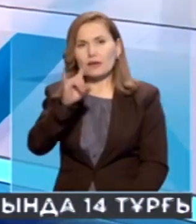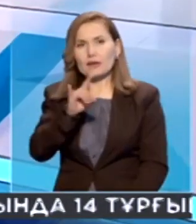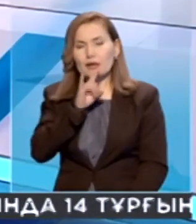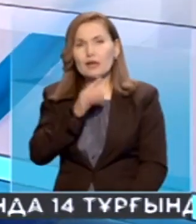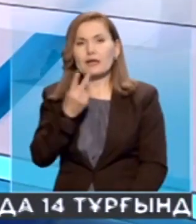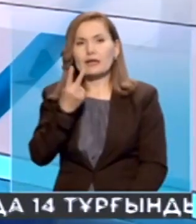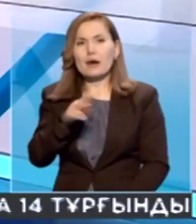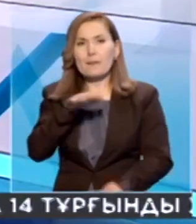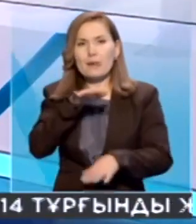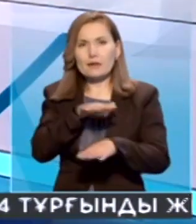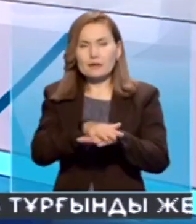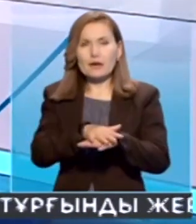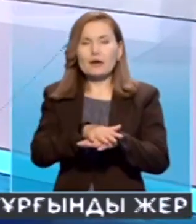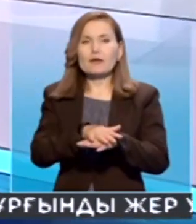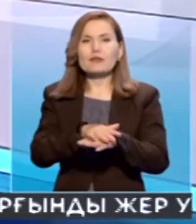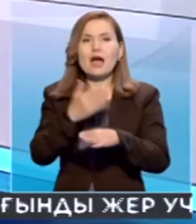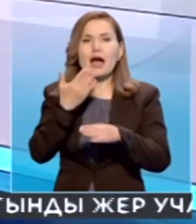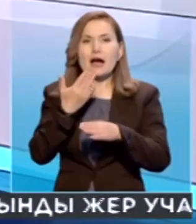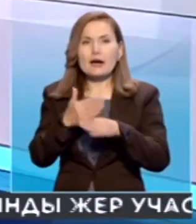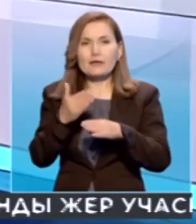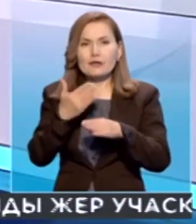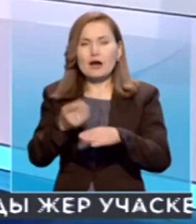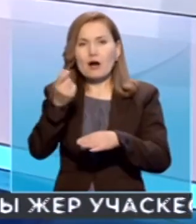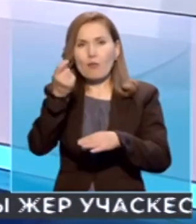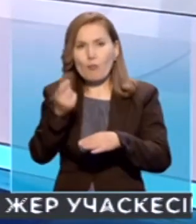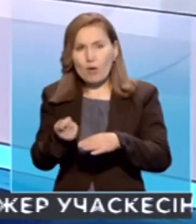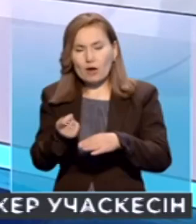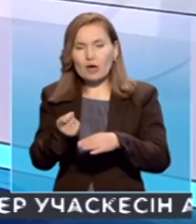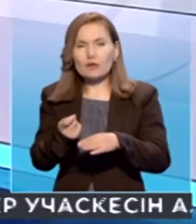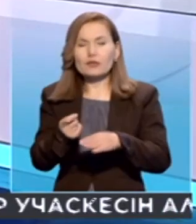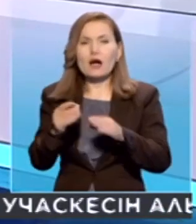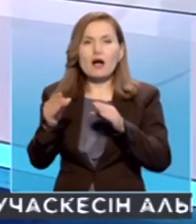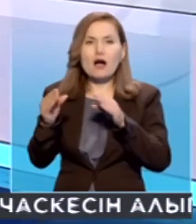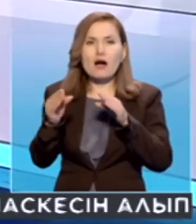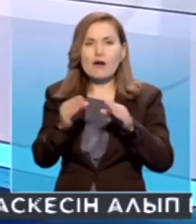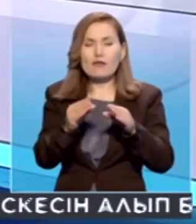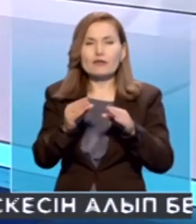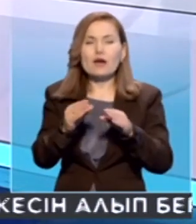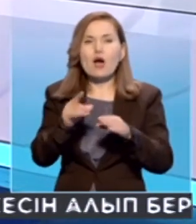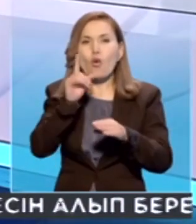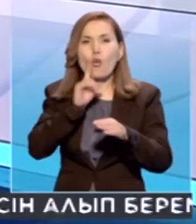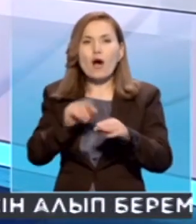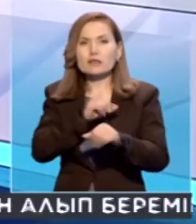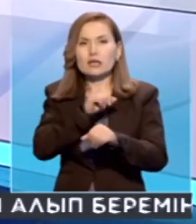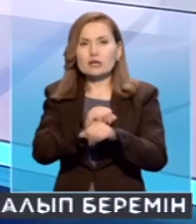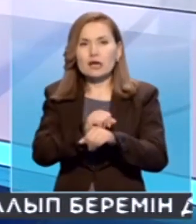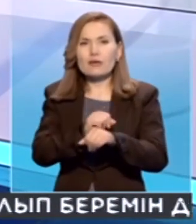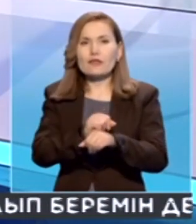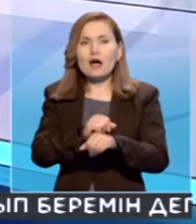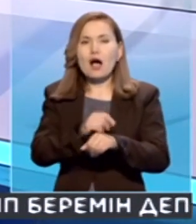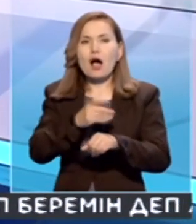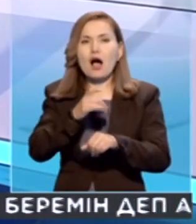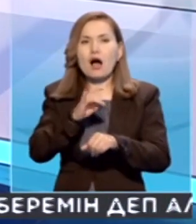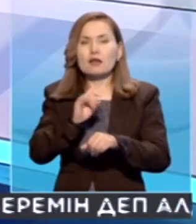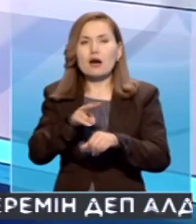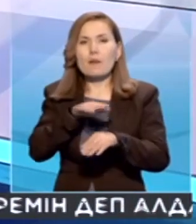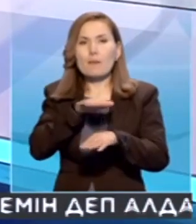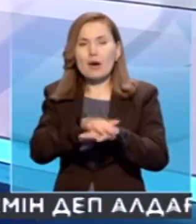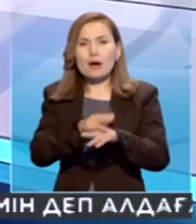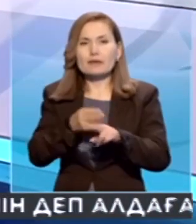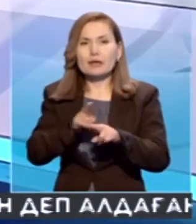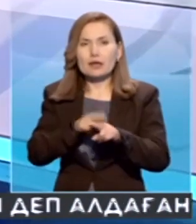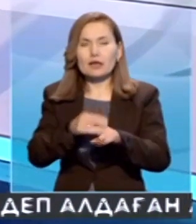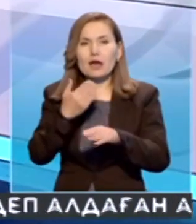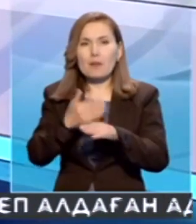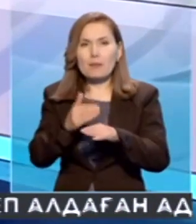Елде екі банк жеңілдетілген авто несие беруді уақытша тоқтатты. Еуразиялық банк пен Халық банк бөлінген қаржының бір бөлігін